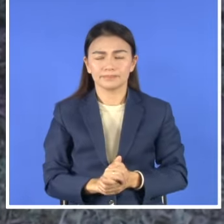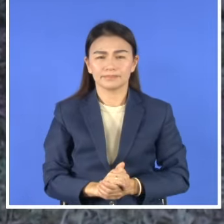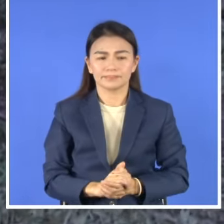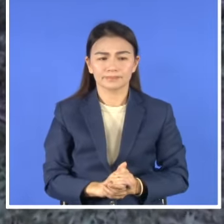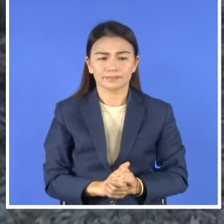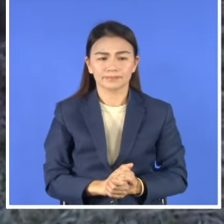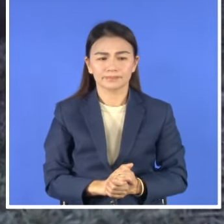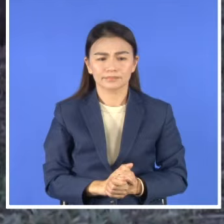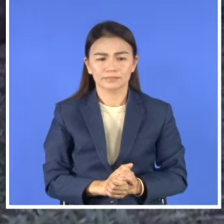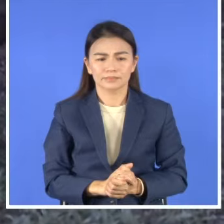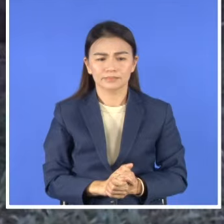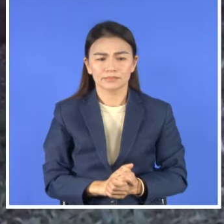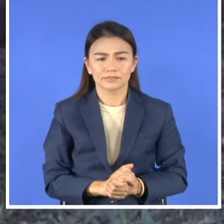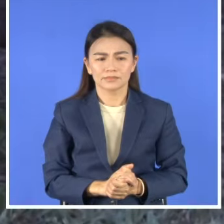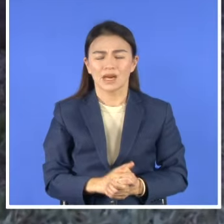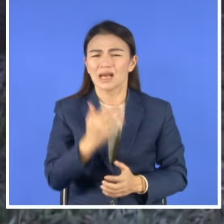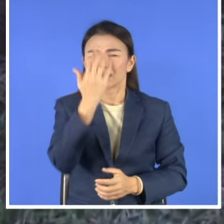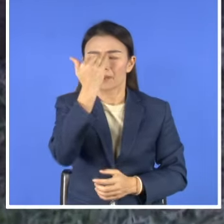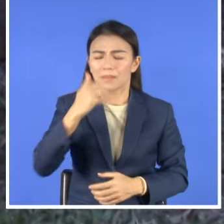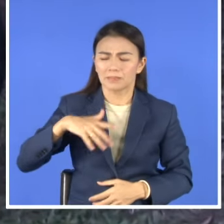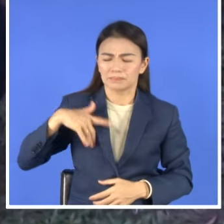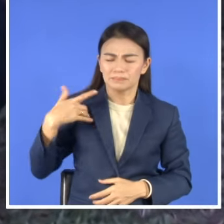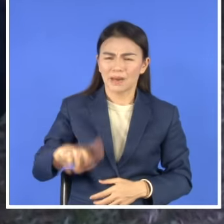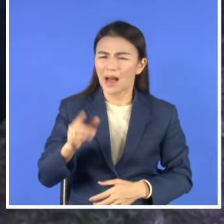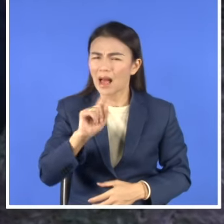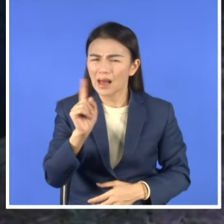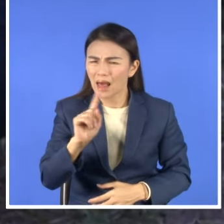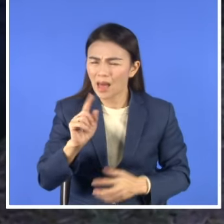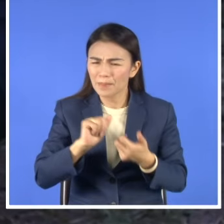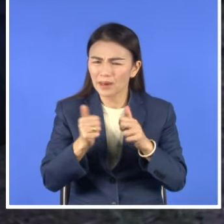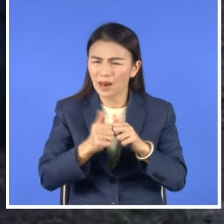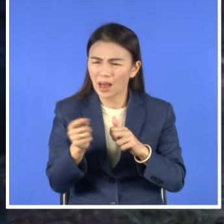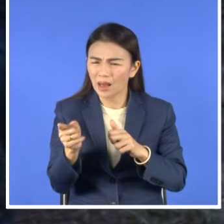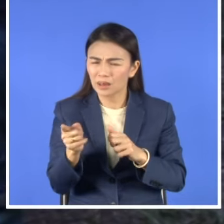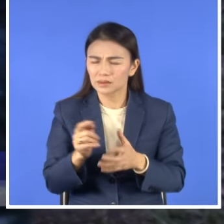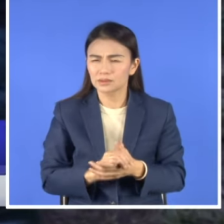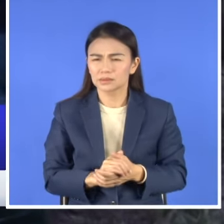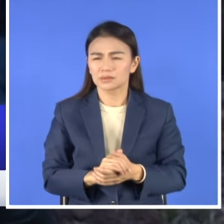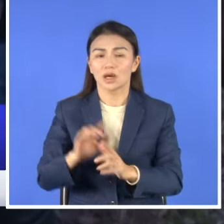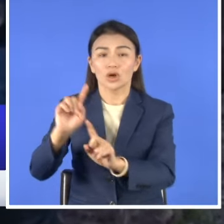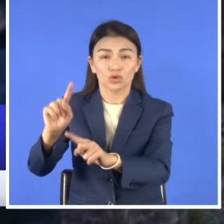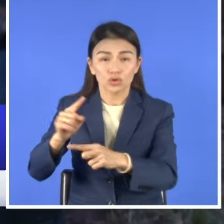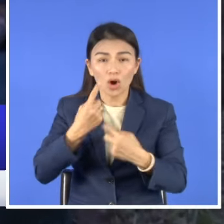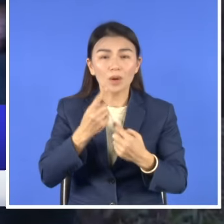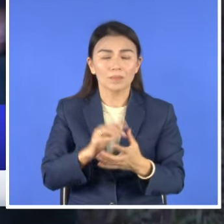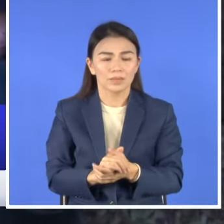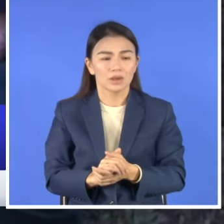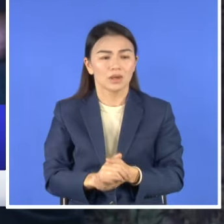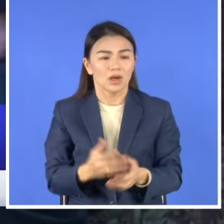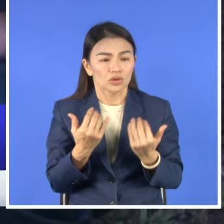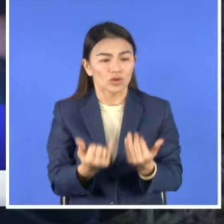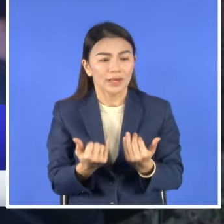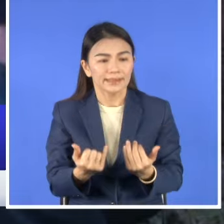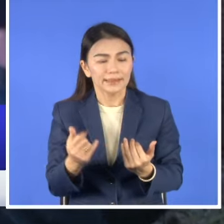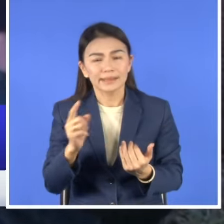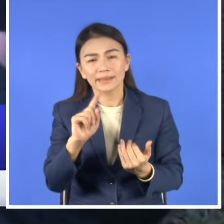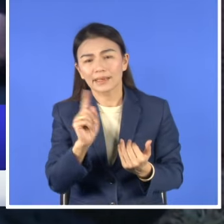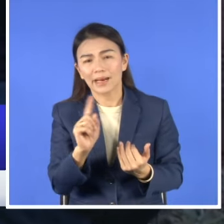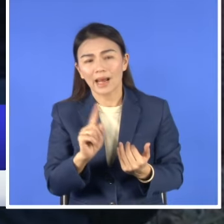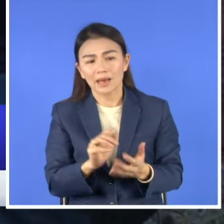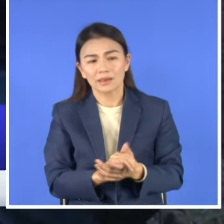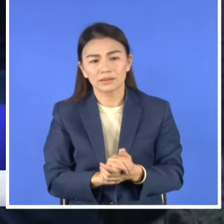จะอะไรอะไรที่ทำให้ลำบากใจที่สุดประเด็นไหนคือตอนนี้นะคะก็ถ้าถามเมื่อกี้ว่าเ่อ